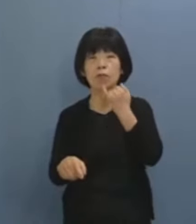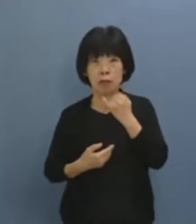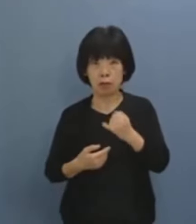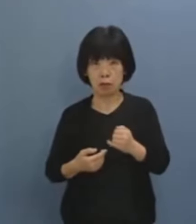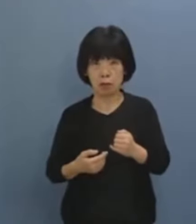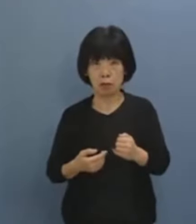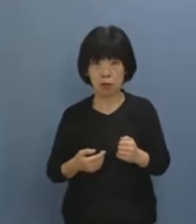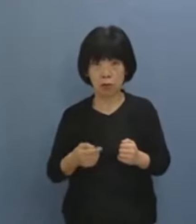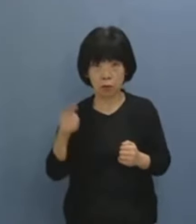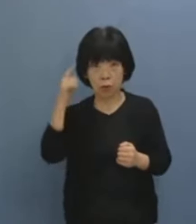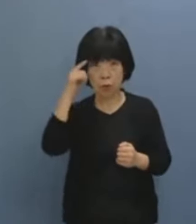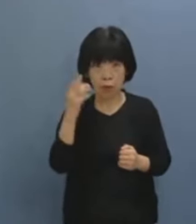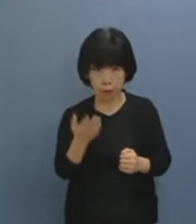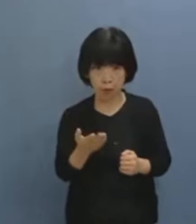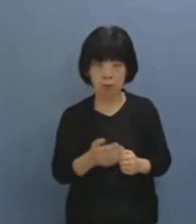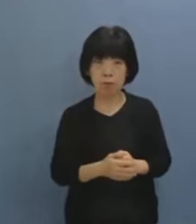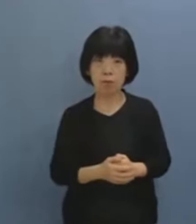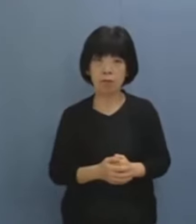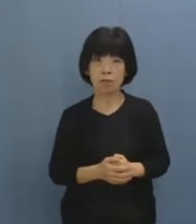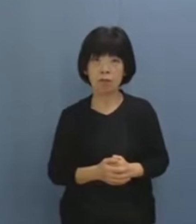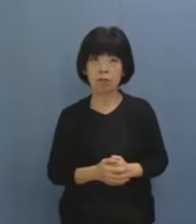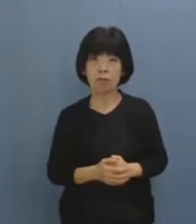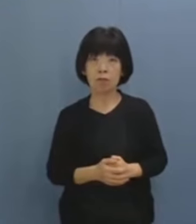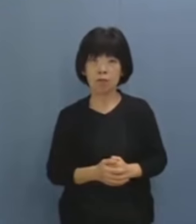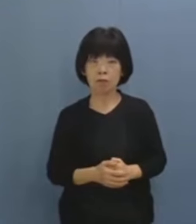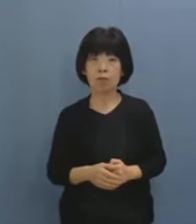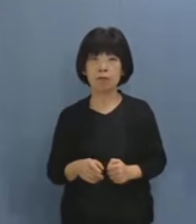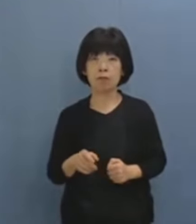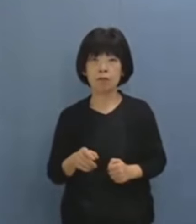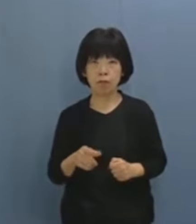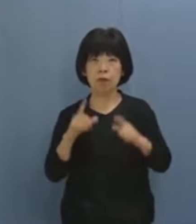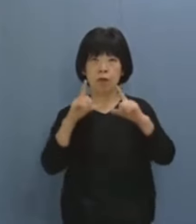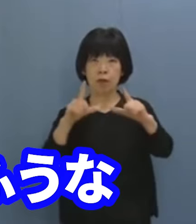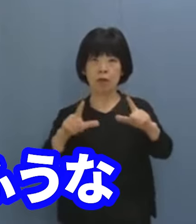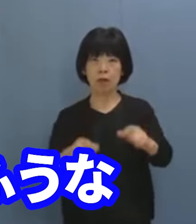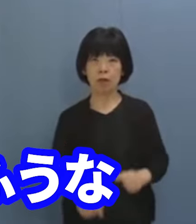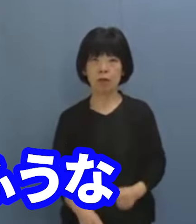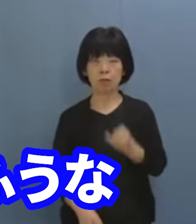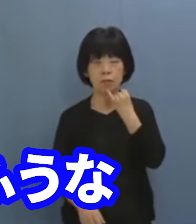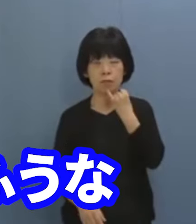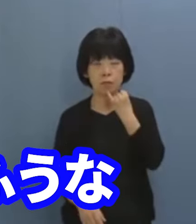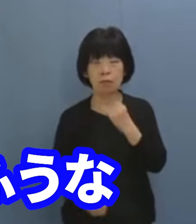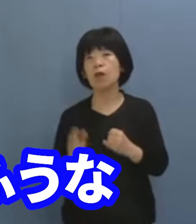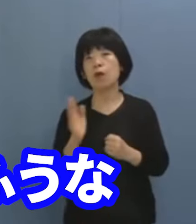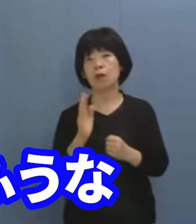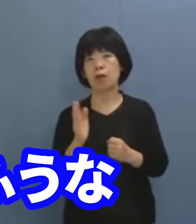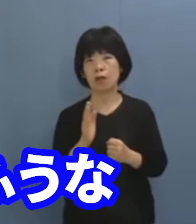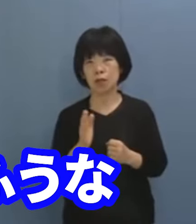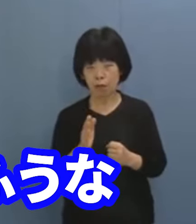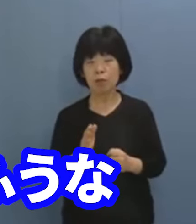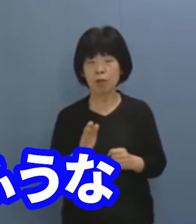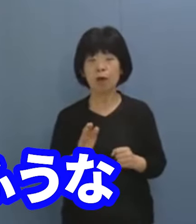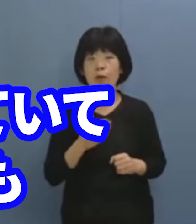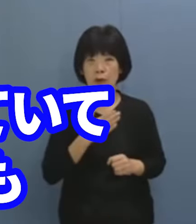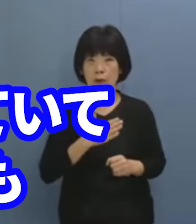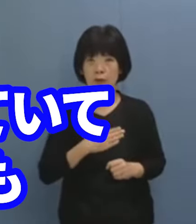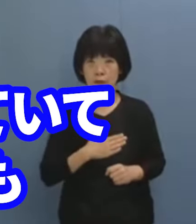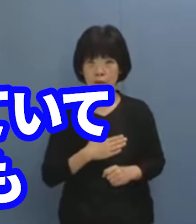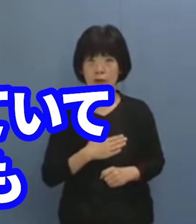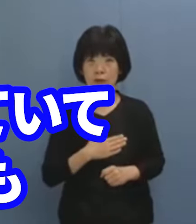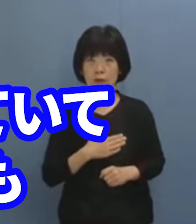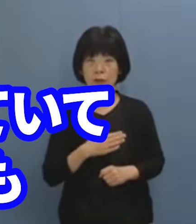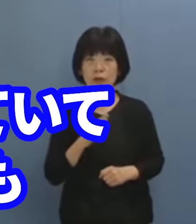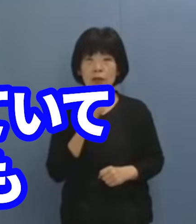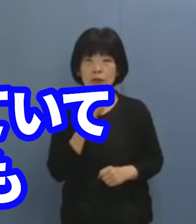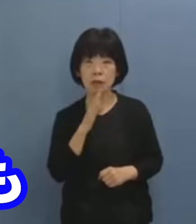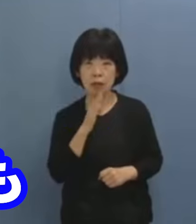しょうか。 はい、許されるとは私も思ってませんし、適切ではなかったというふうな行為だというふ